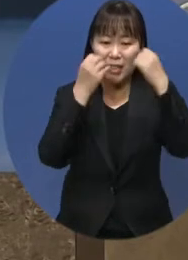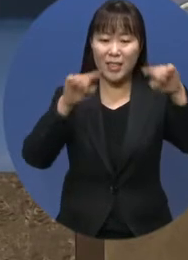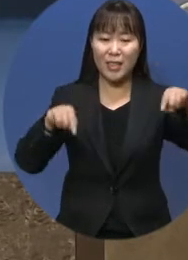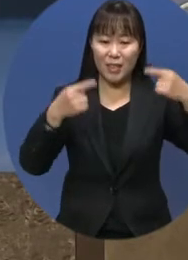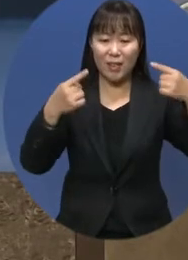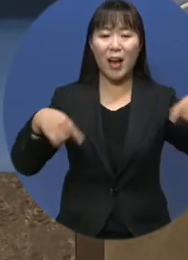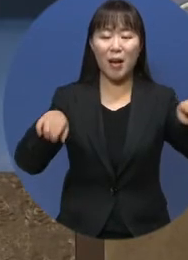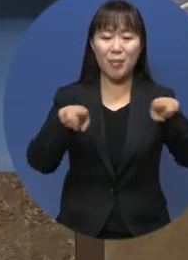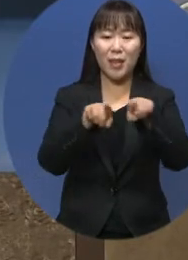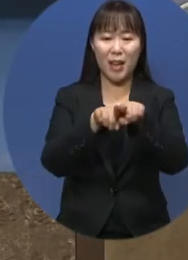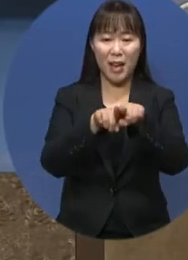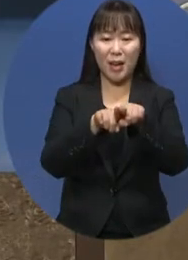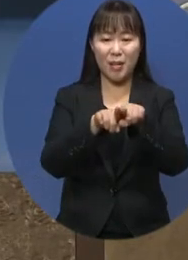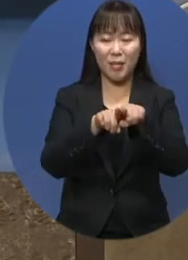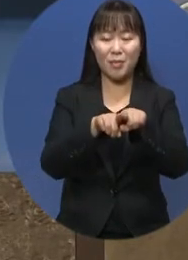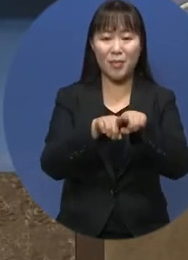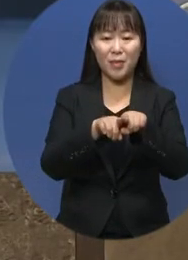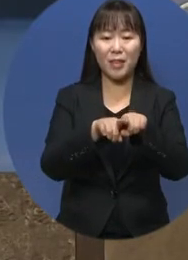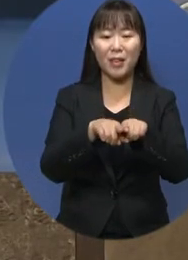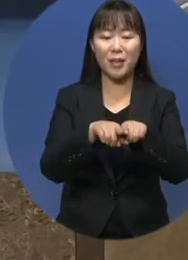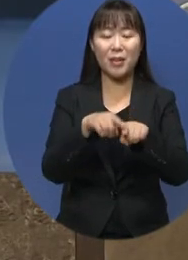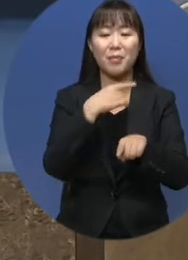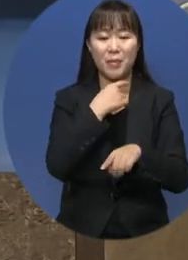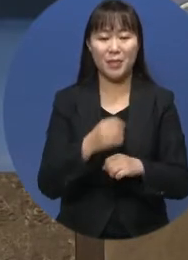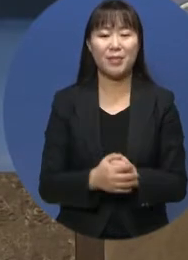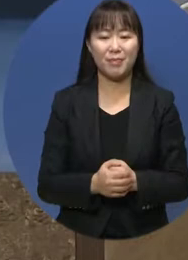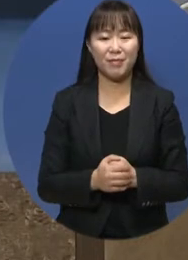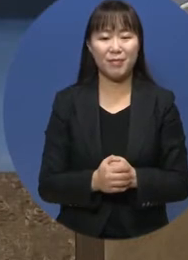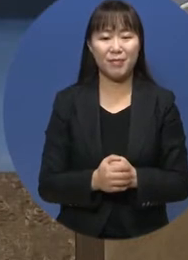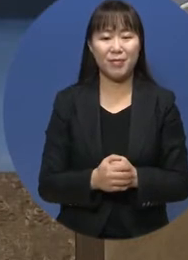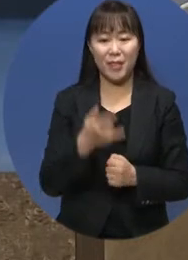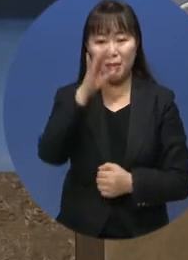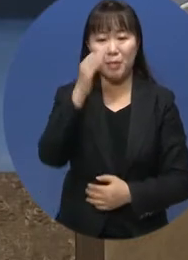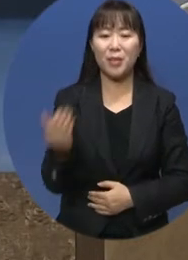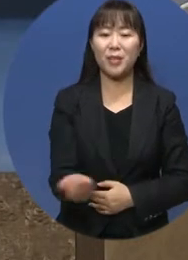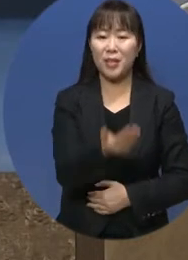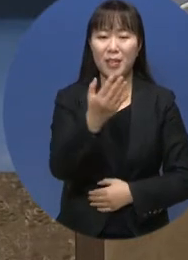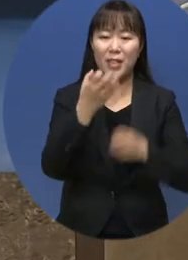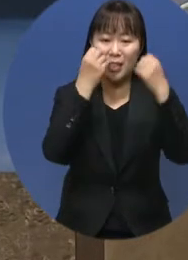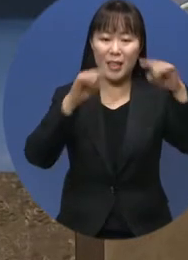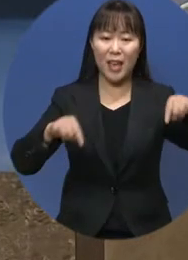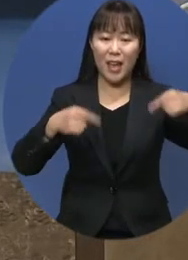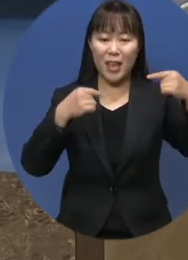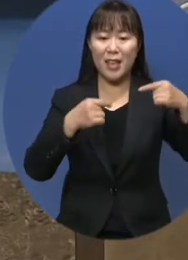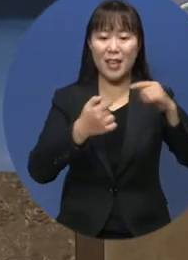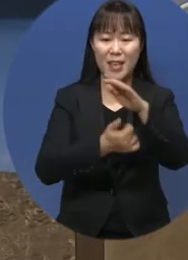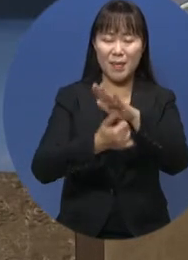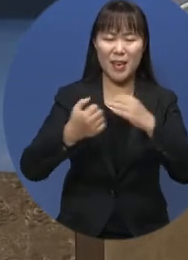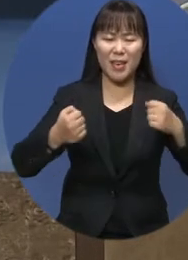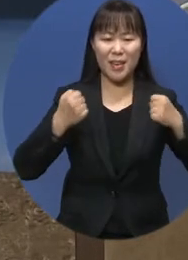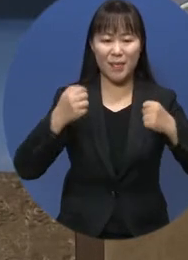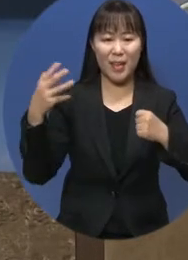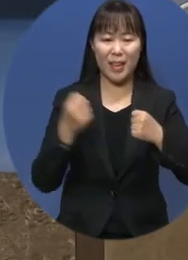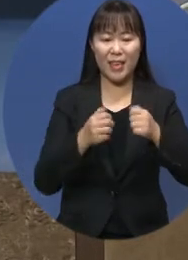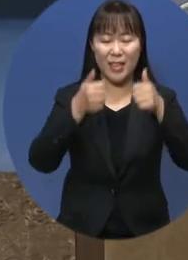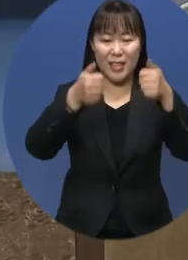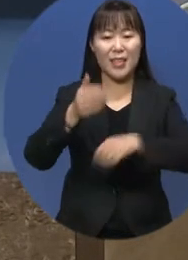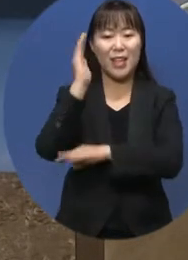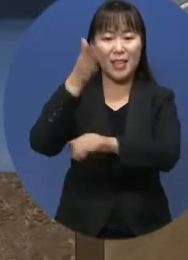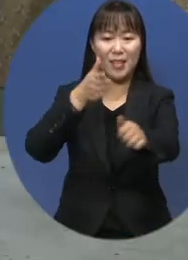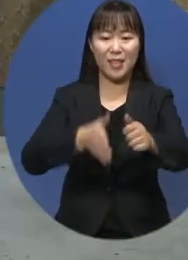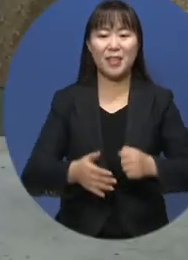사도 해주시면 좋을 것 같거든요 이 시청자분들께 3 희망의 힘찬 기운을 담은 인사 한 말씀